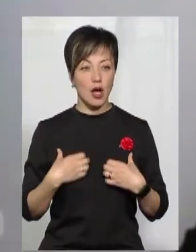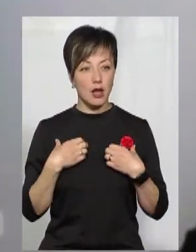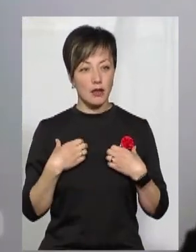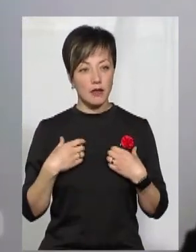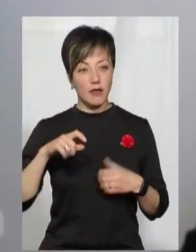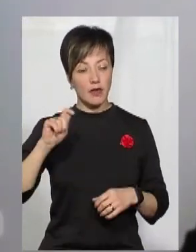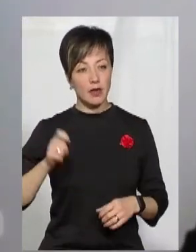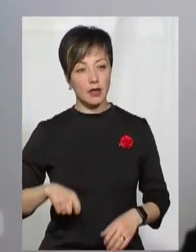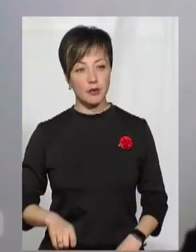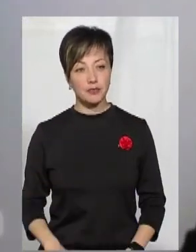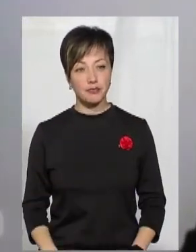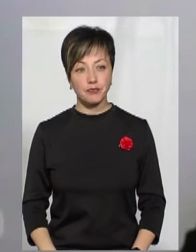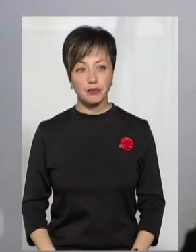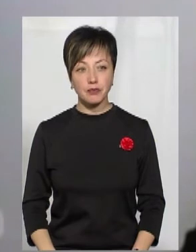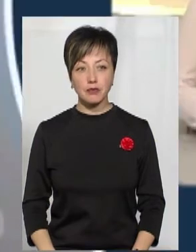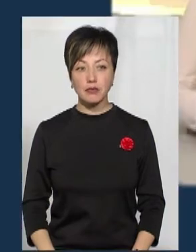війні.